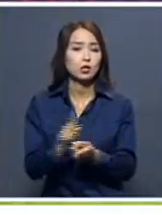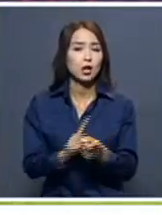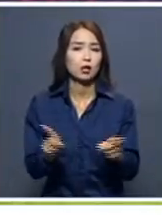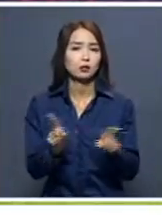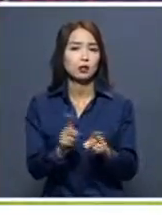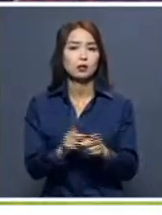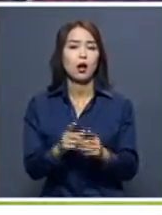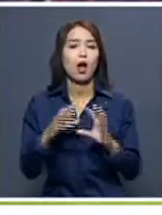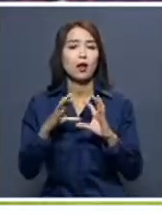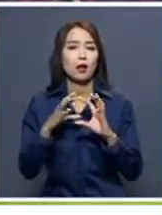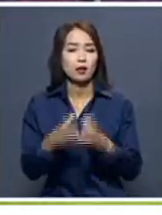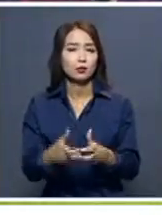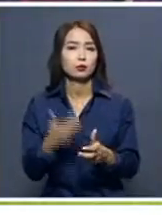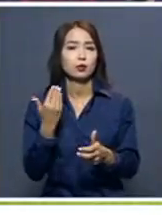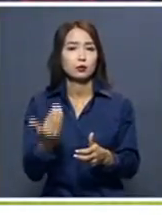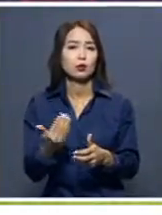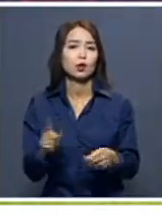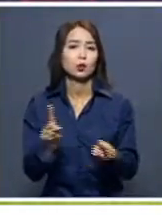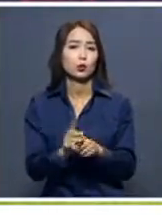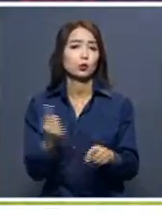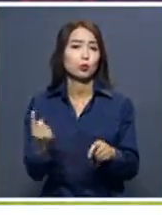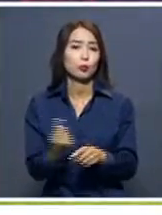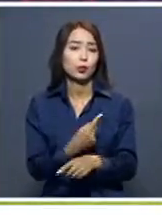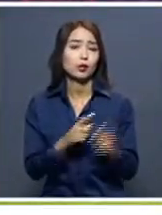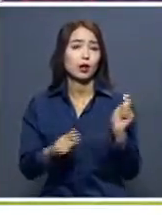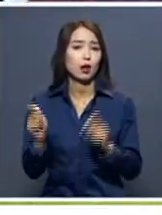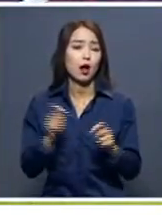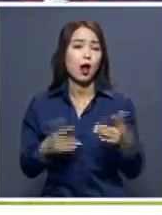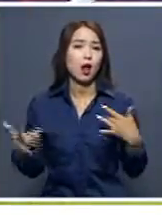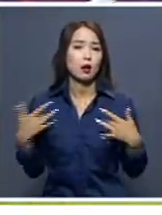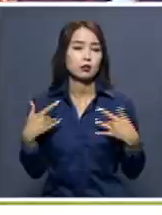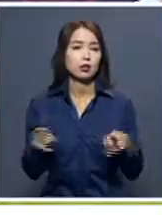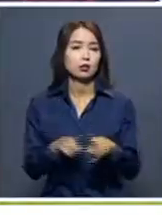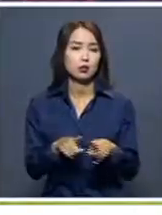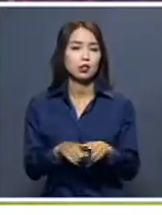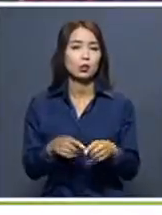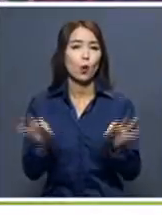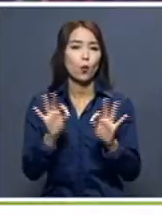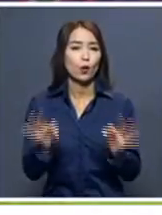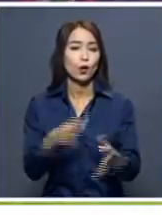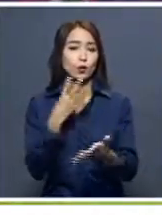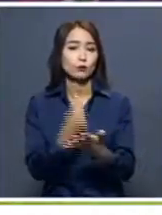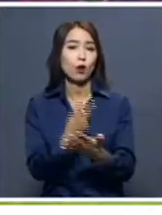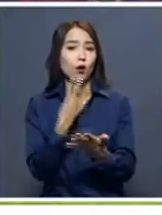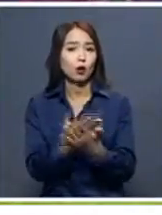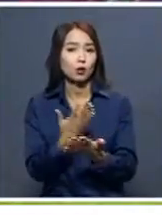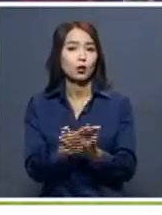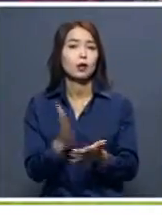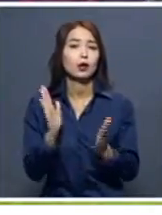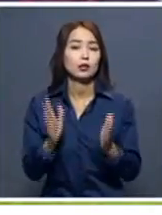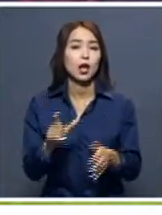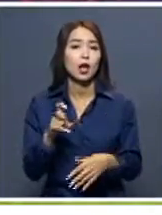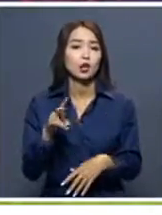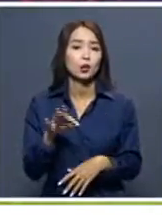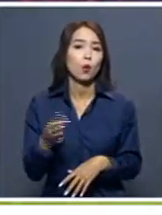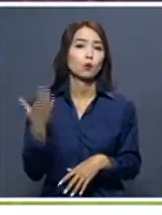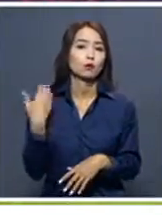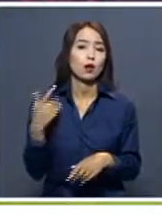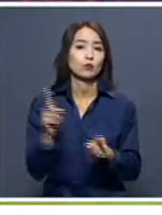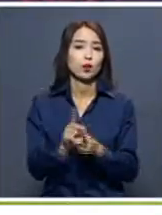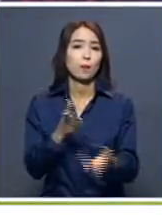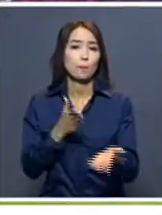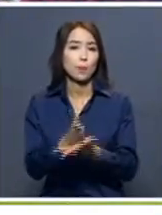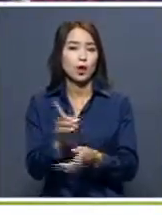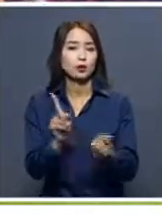Яғни әлемнің 13 бірдей мемлекетінен әртістер келіп, осында өнер көрсетпек. Этно заманауи бағытта